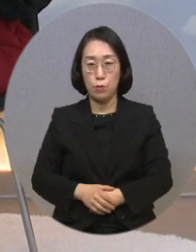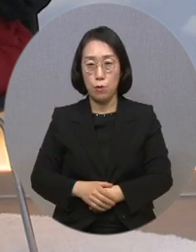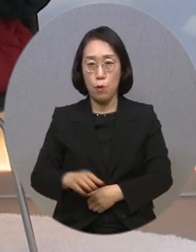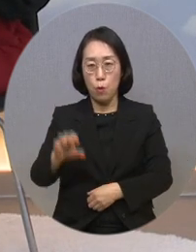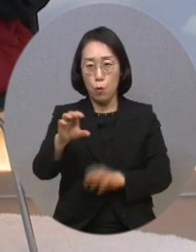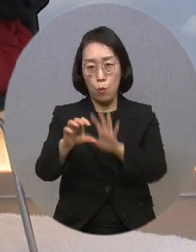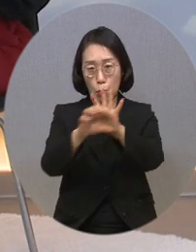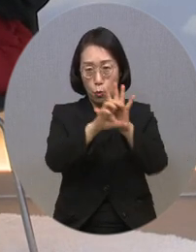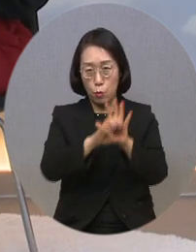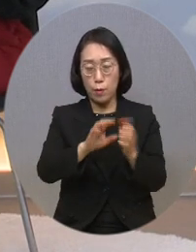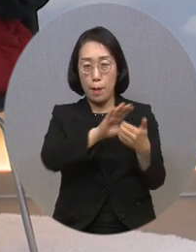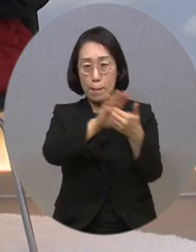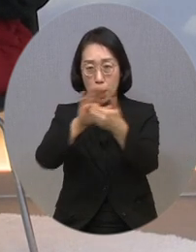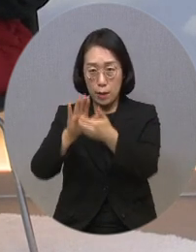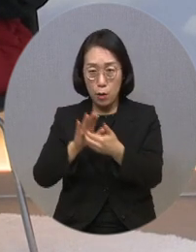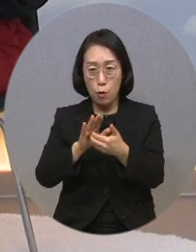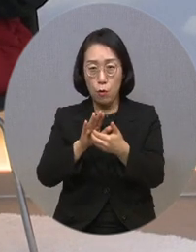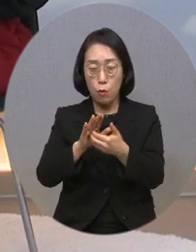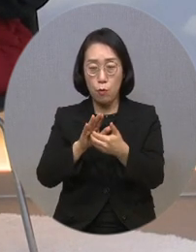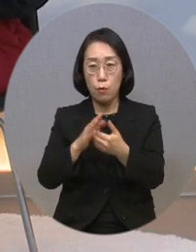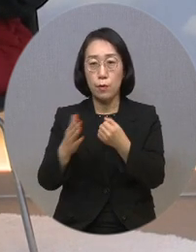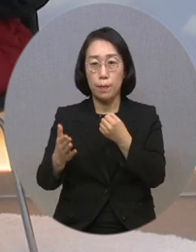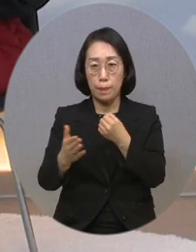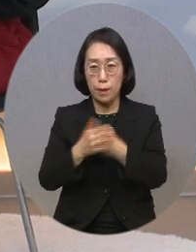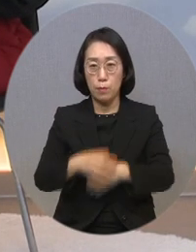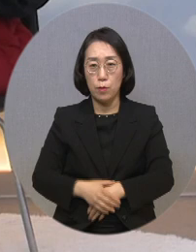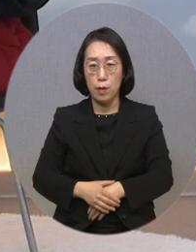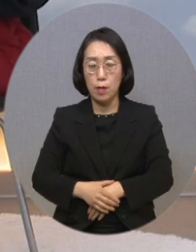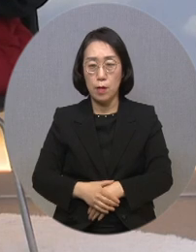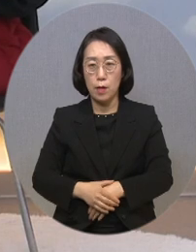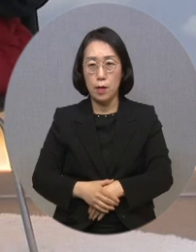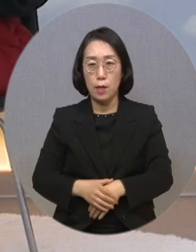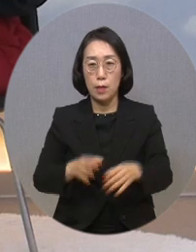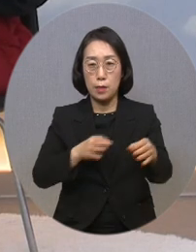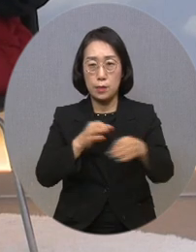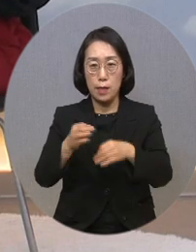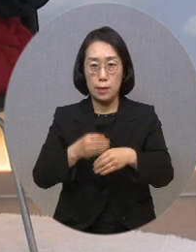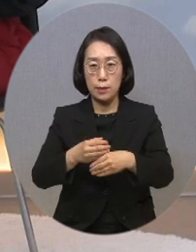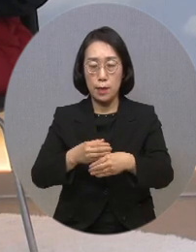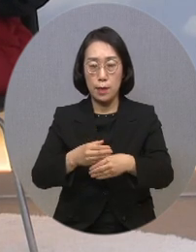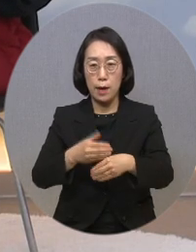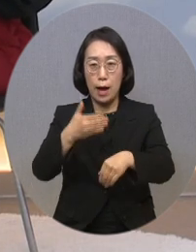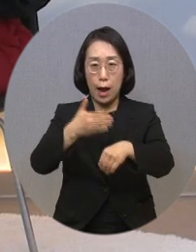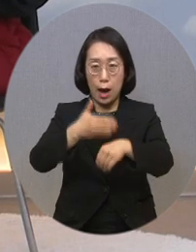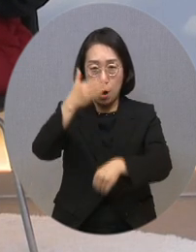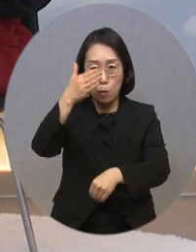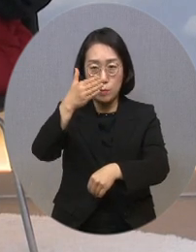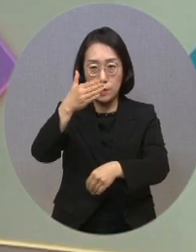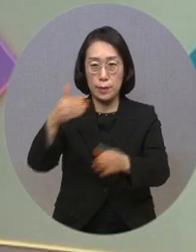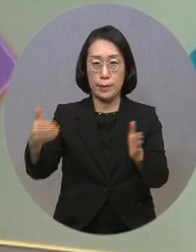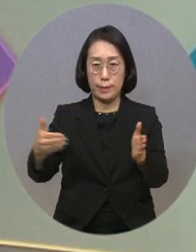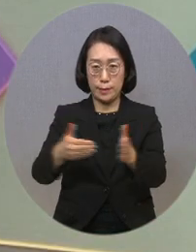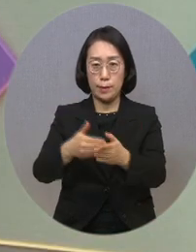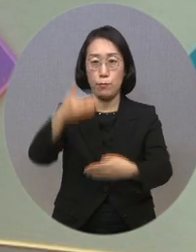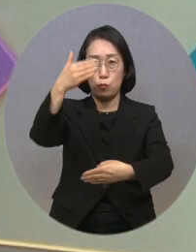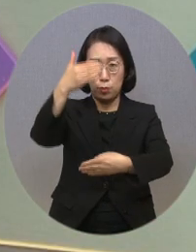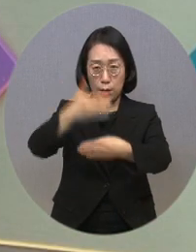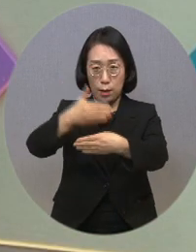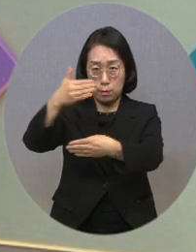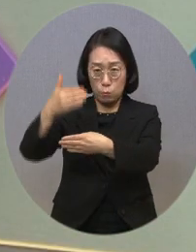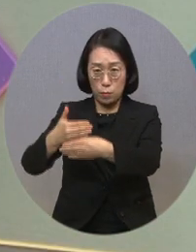위해서 자영업을 하시는 분들에게 9시까지밖에 영업을 못하게 이렇게 막았지 않습니까? 네. 그로